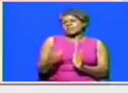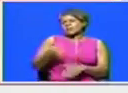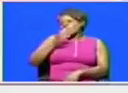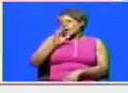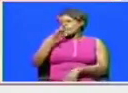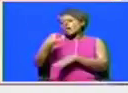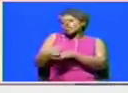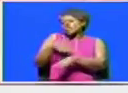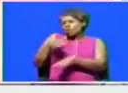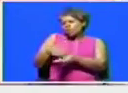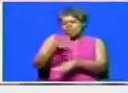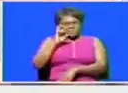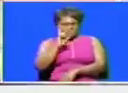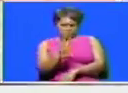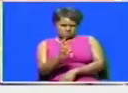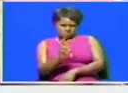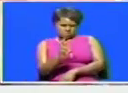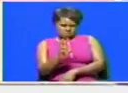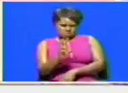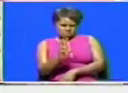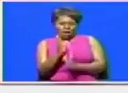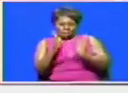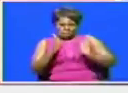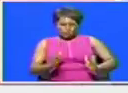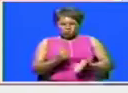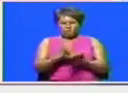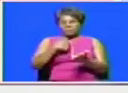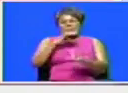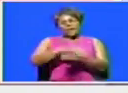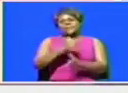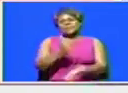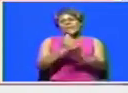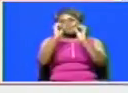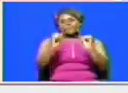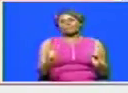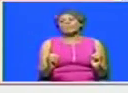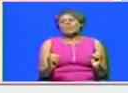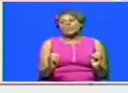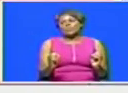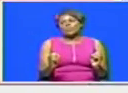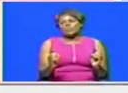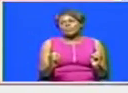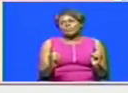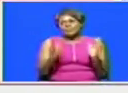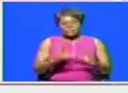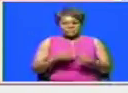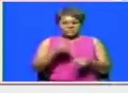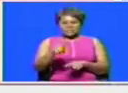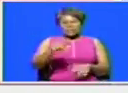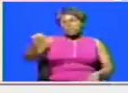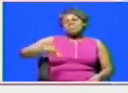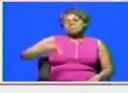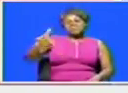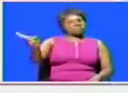pole pole, nikiangalia mtu anaweza niongelesha anisaidie. Lakini hawapati msaada. Tunapenda kusema wanawake mara mara nyingi tunasema yule amekaa pale kwa bani malaya,